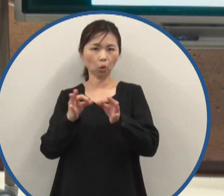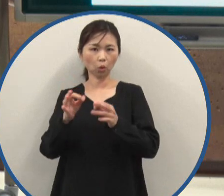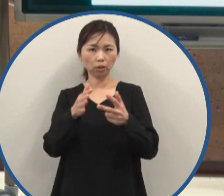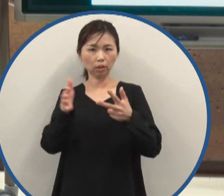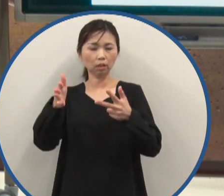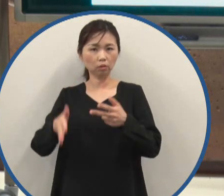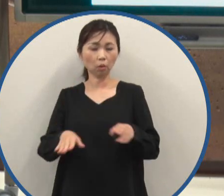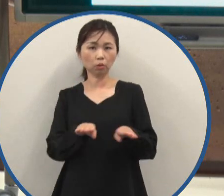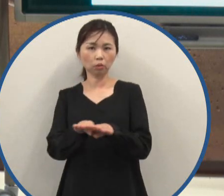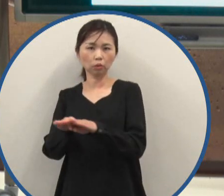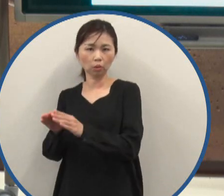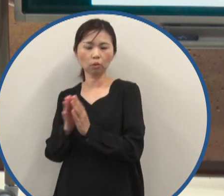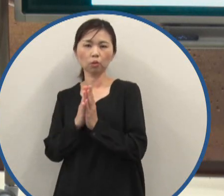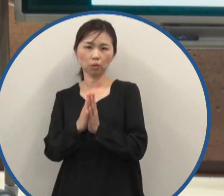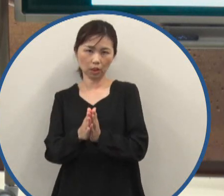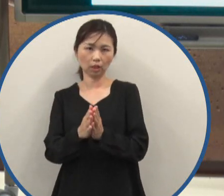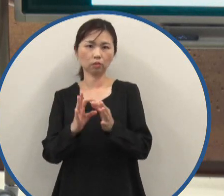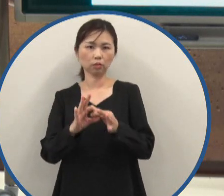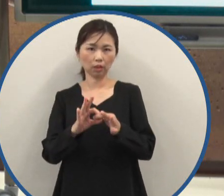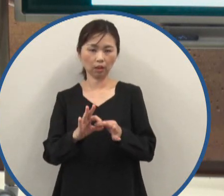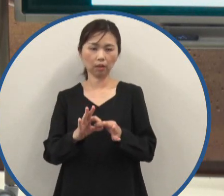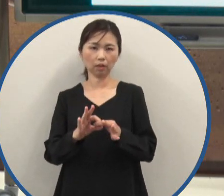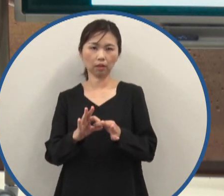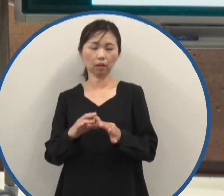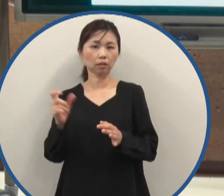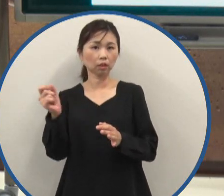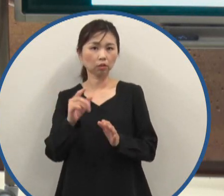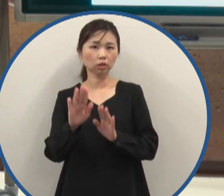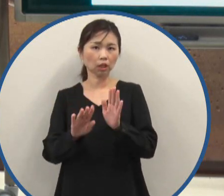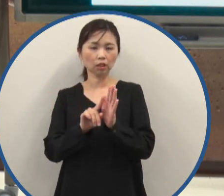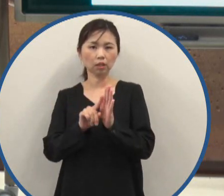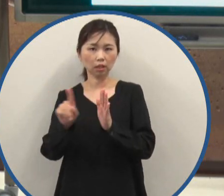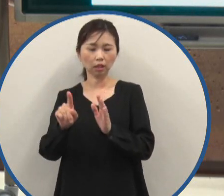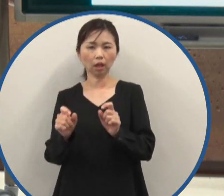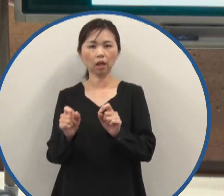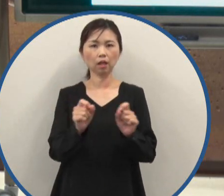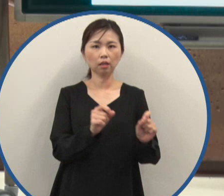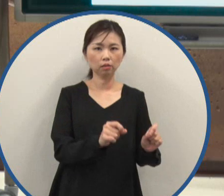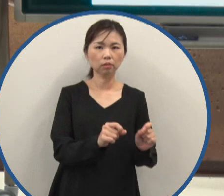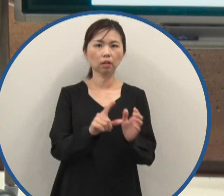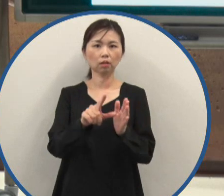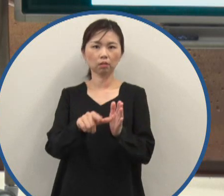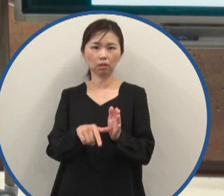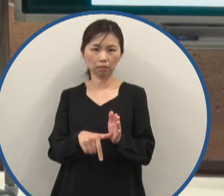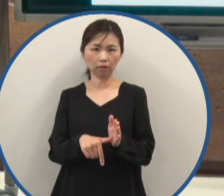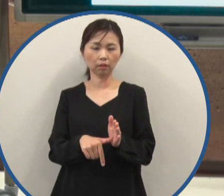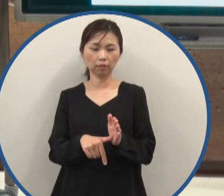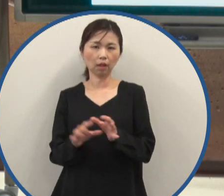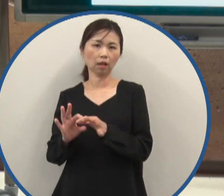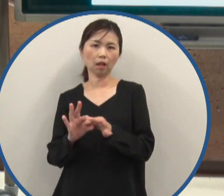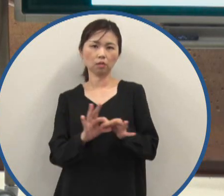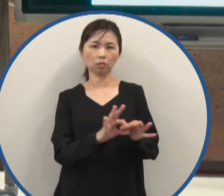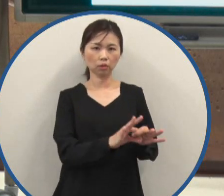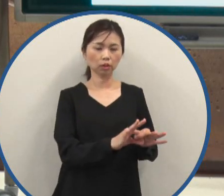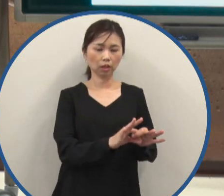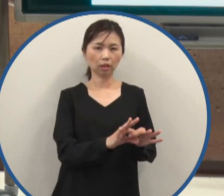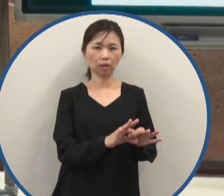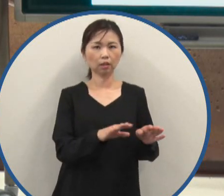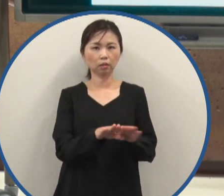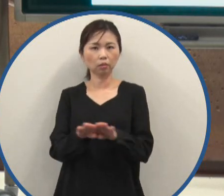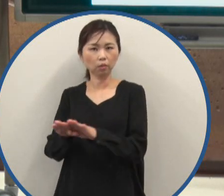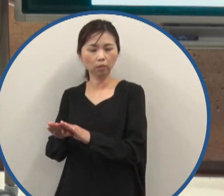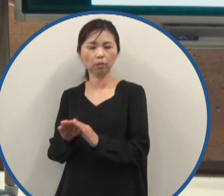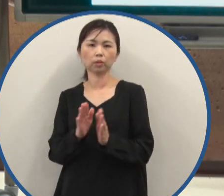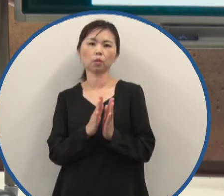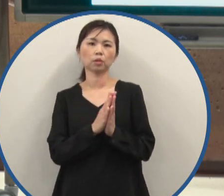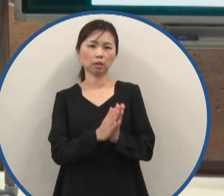休業の要請に関してなんですが、こちら緊急事態宣言が延長される場合に、また継続して要請する可能性があるということ